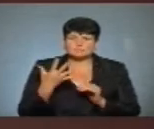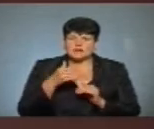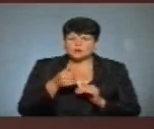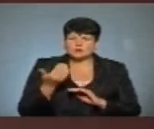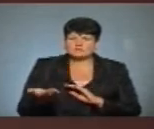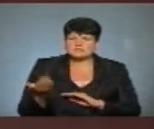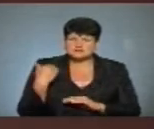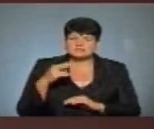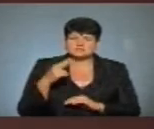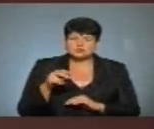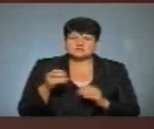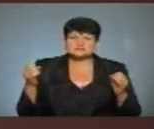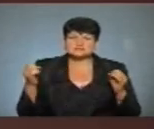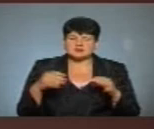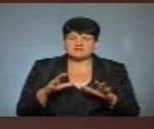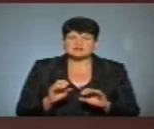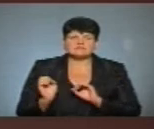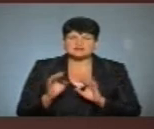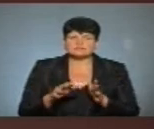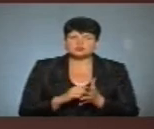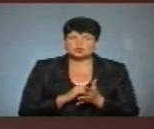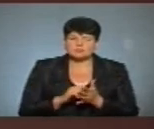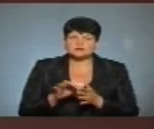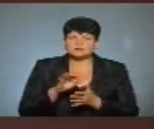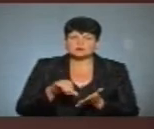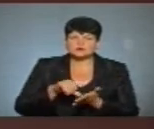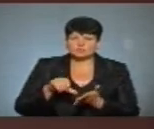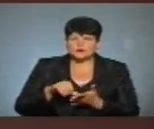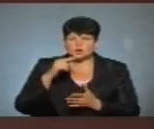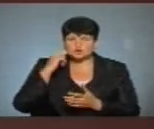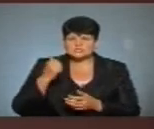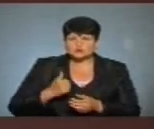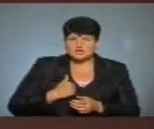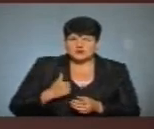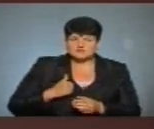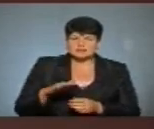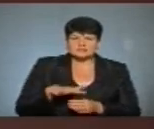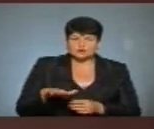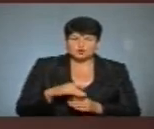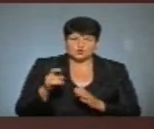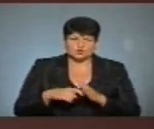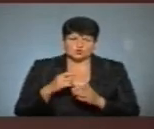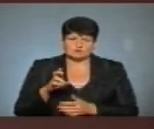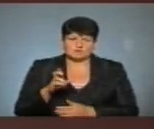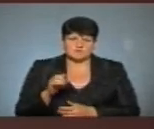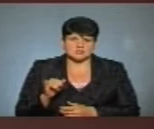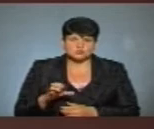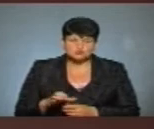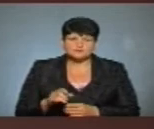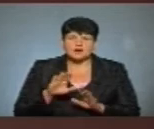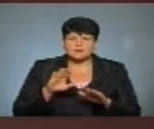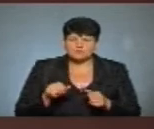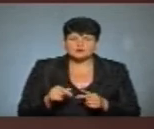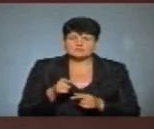тому, Дмитро зібрав і передав документи про перебування російської армії на території Донбасу. Їх же